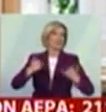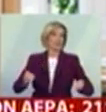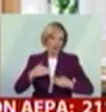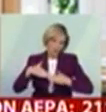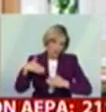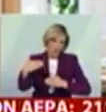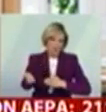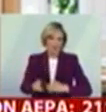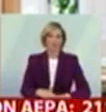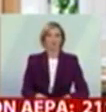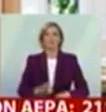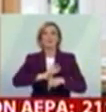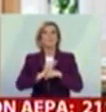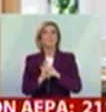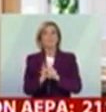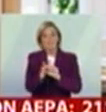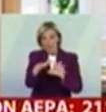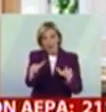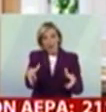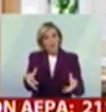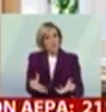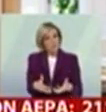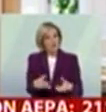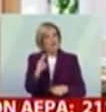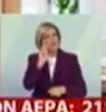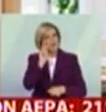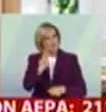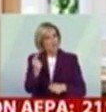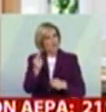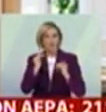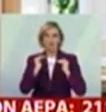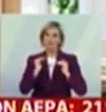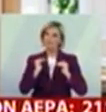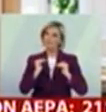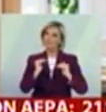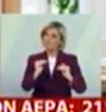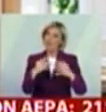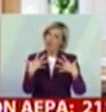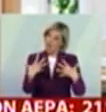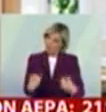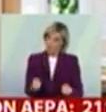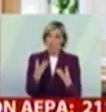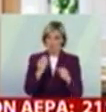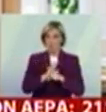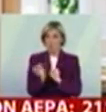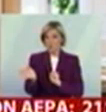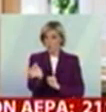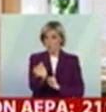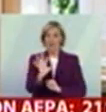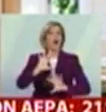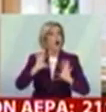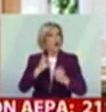πετρελαίου και του φυσικού αερίου να σταματήσουν την εσχροκέρδεια. Μέχρι ενός ορίου τα